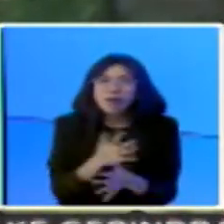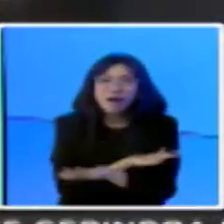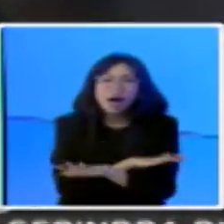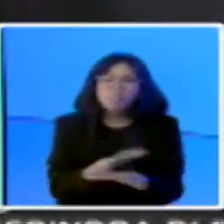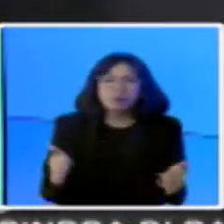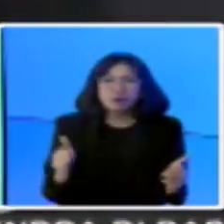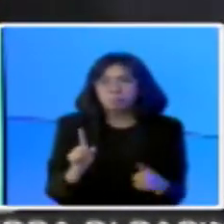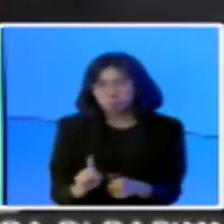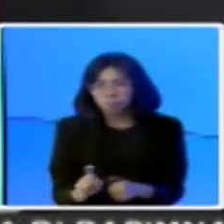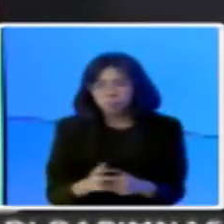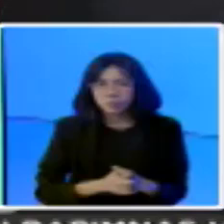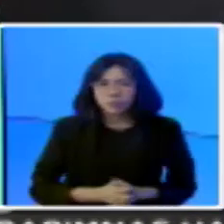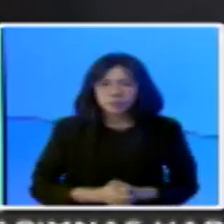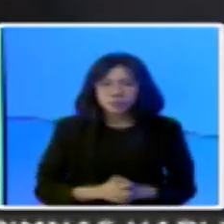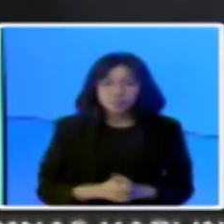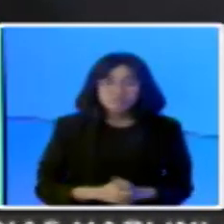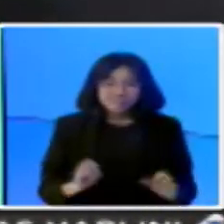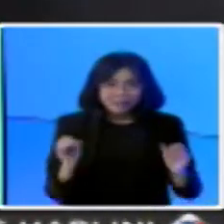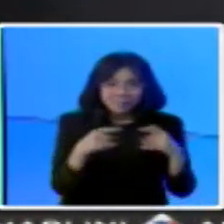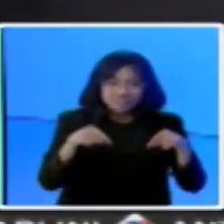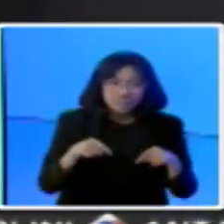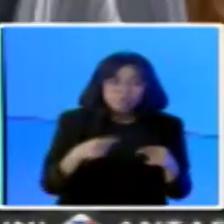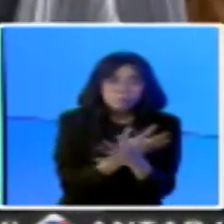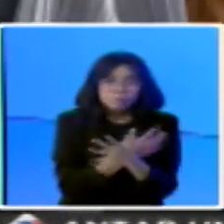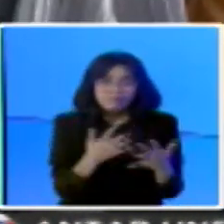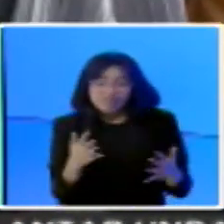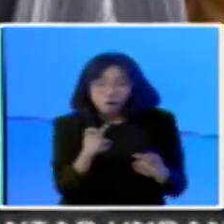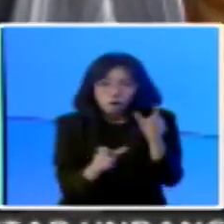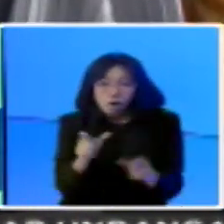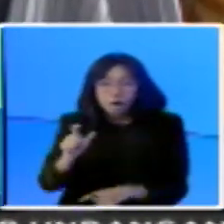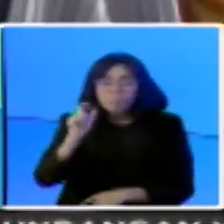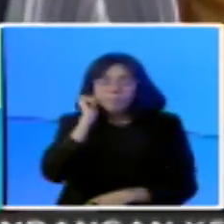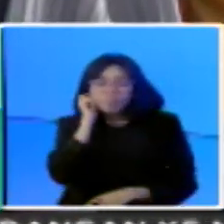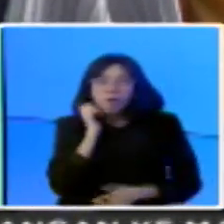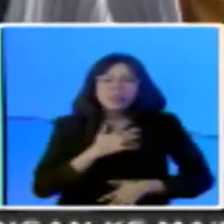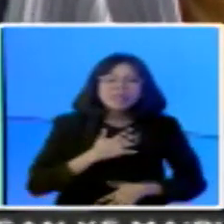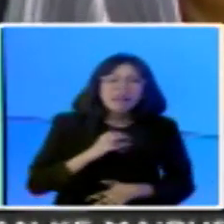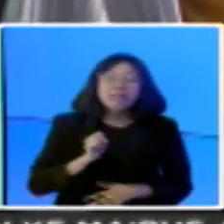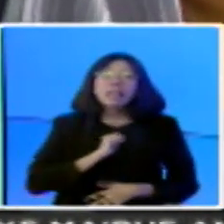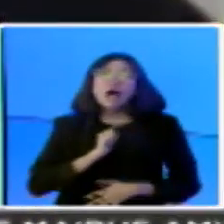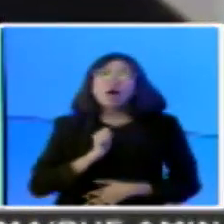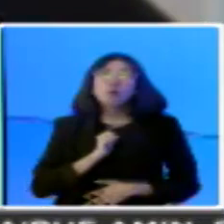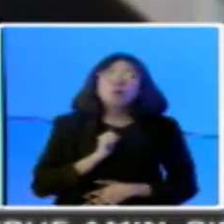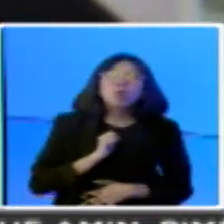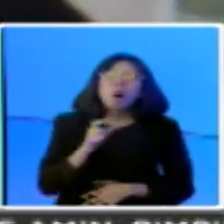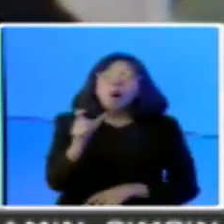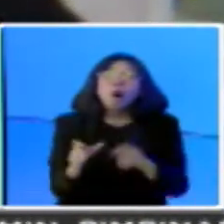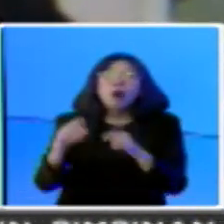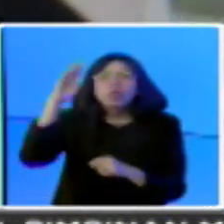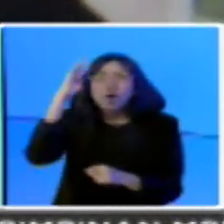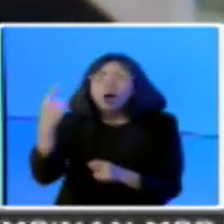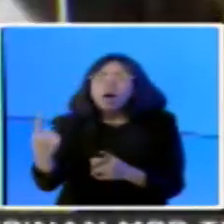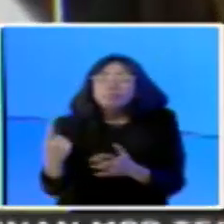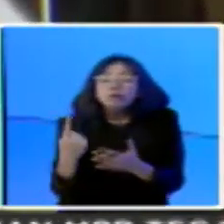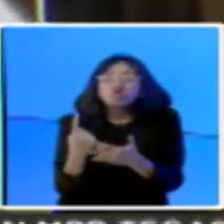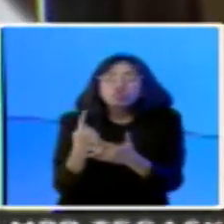sendiri. Akibat kejadian ini, warga khususnya kaum perempuan resah dan khawatir privasi mereka terganggu karena disusupi komunitas